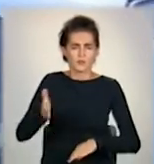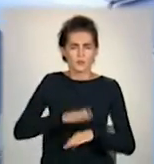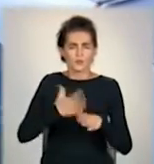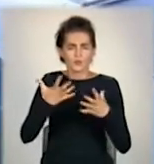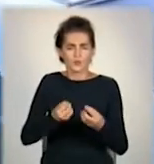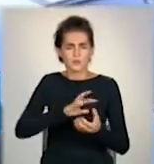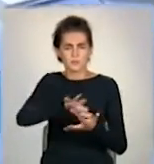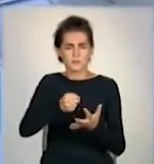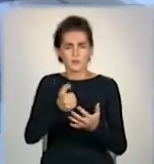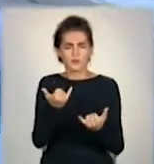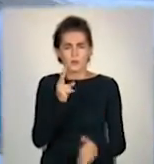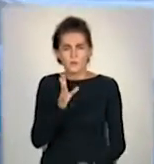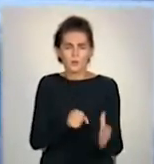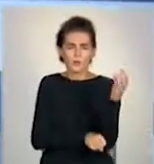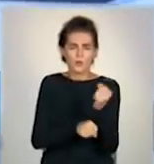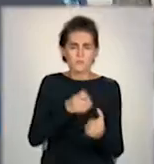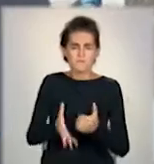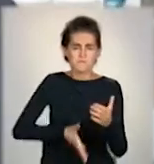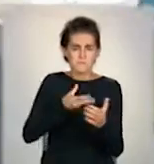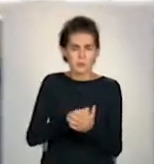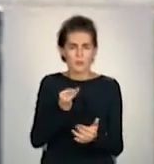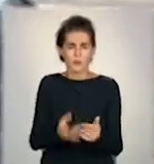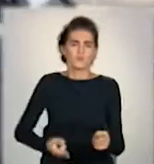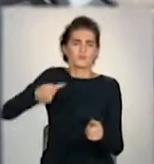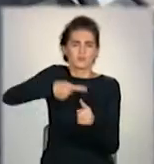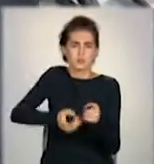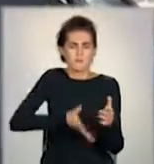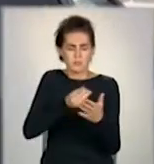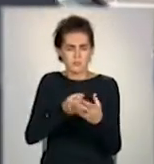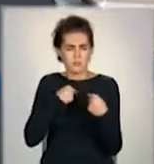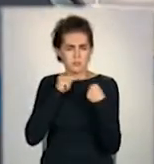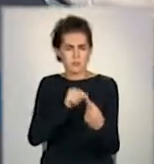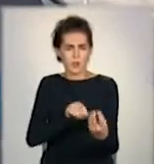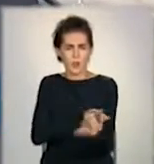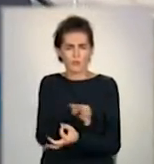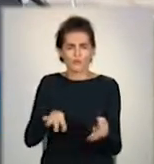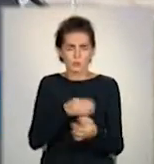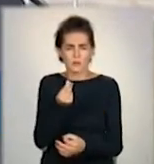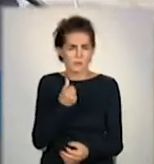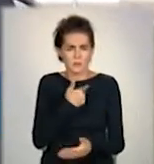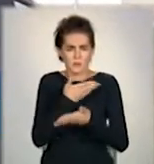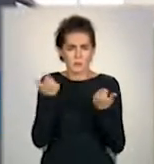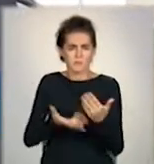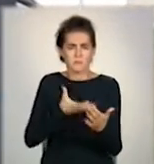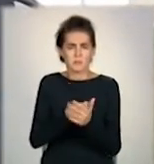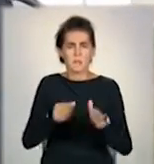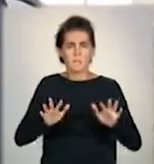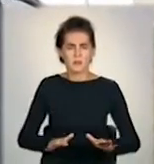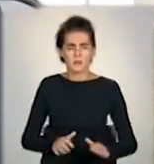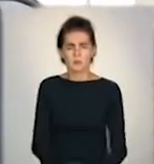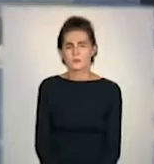обдирать? И так коммунальные обдирают, еще и тут обдирать. Против. Нет у нас лишних денег, чтобы платить за место.